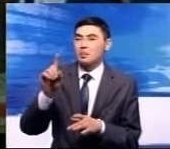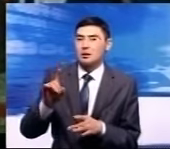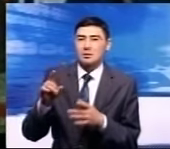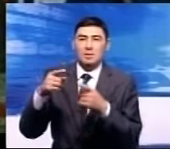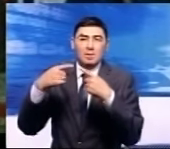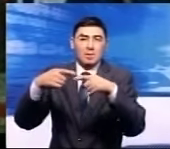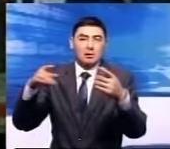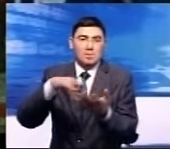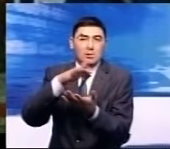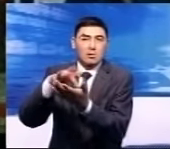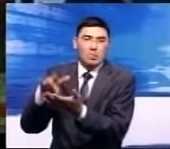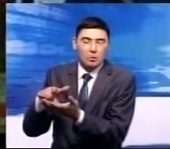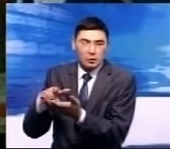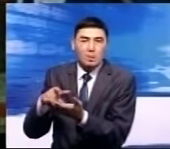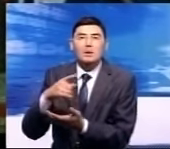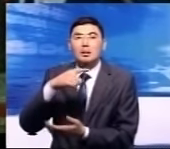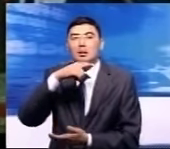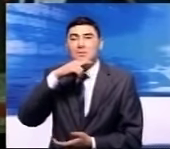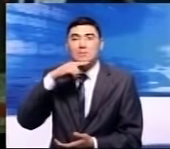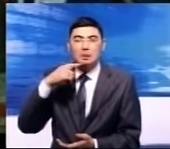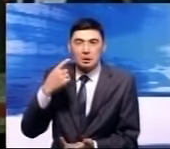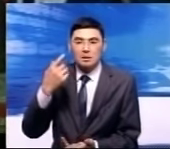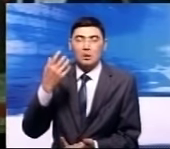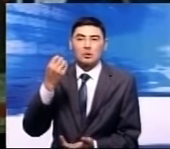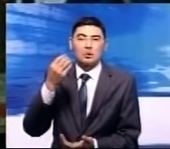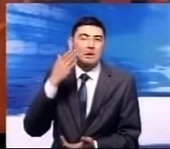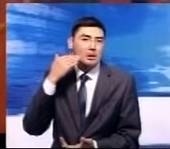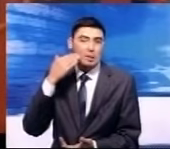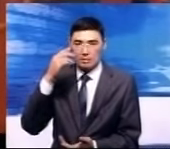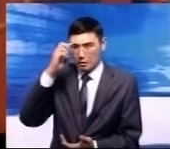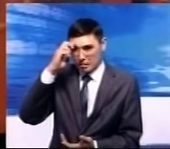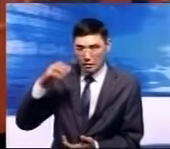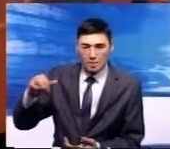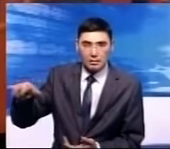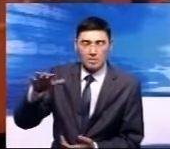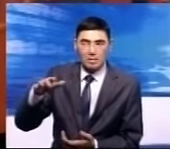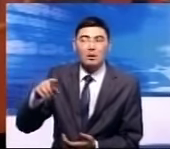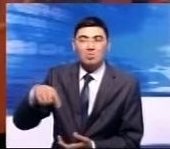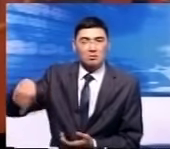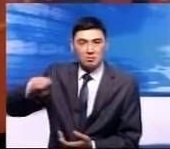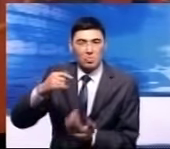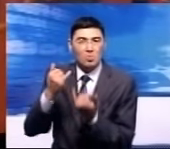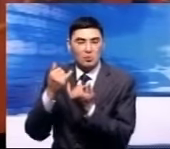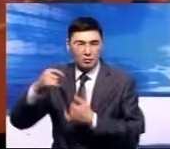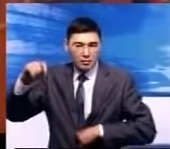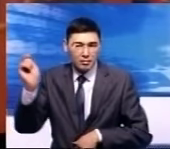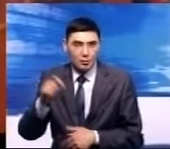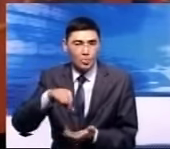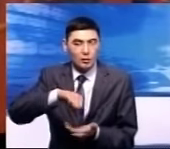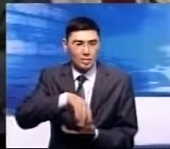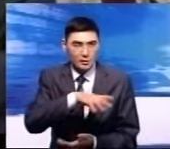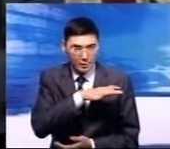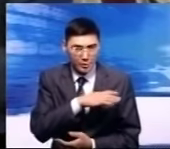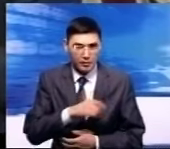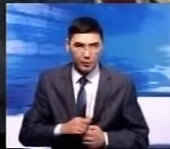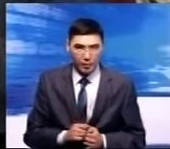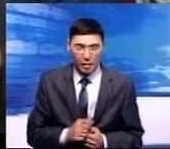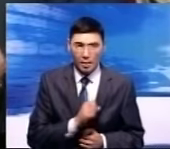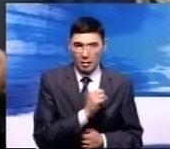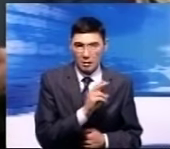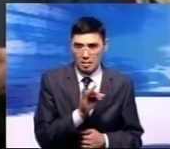городов Казахстана, Татарстана и России. Приветствуя гостей и участников фестиваля, аким Семей Ермак Салимов отметил, что